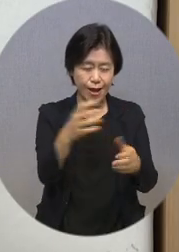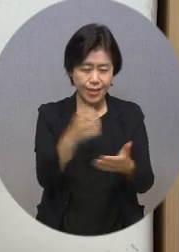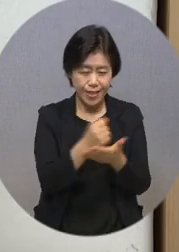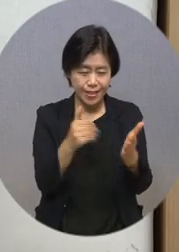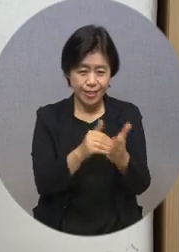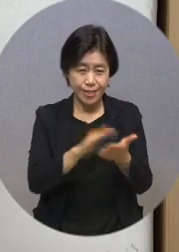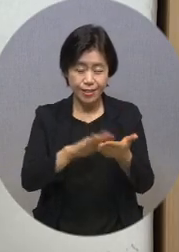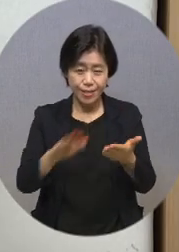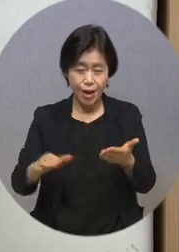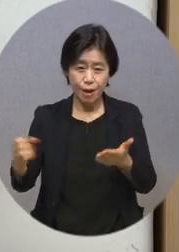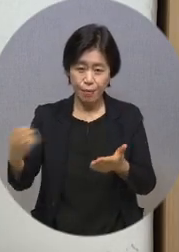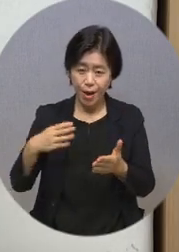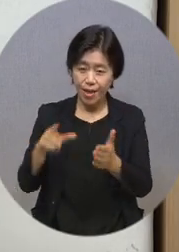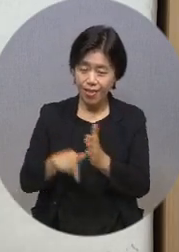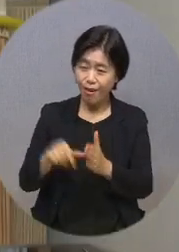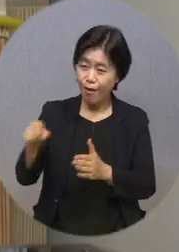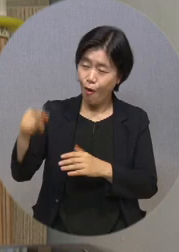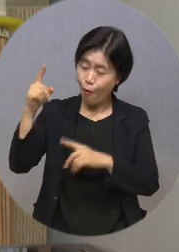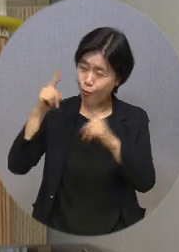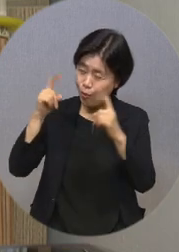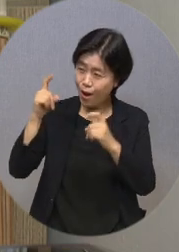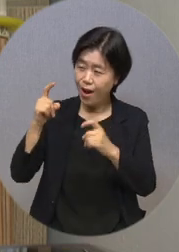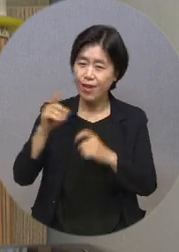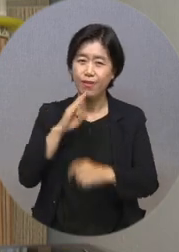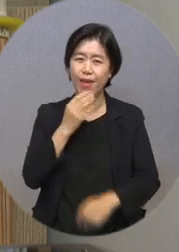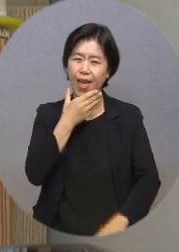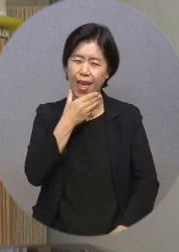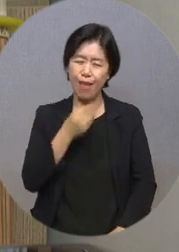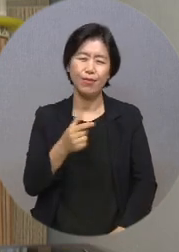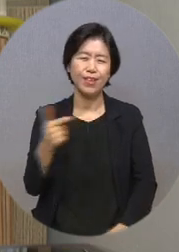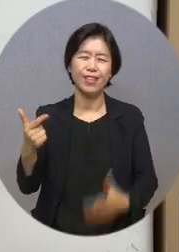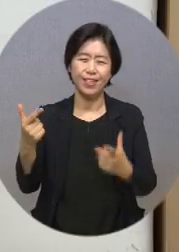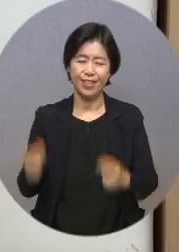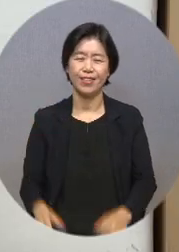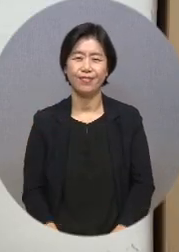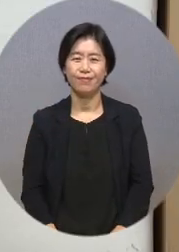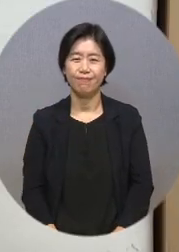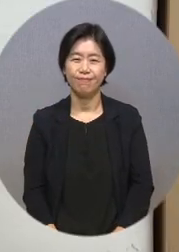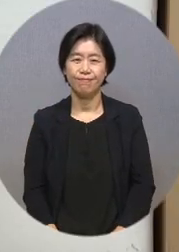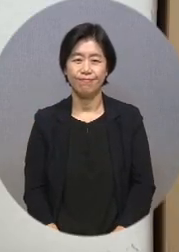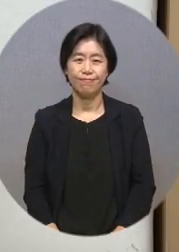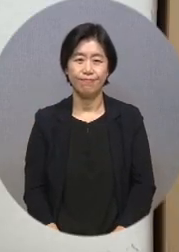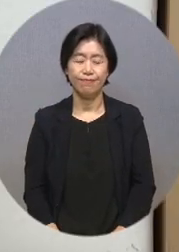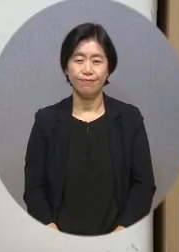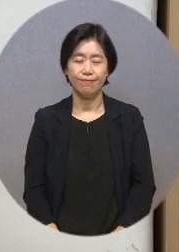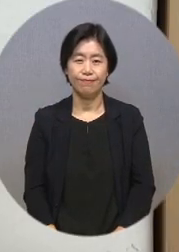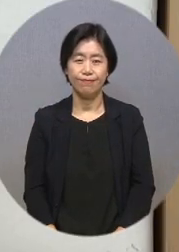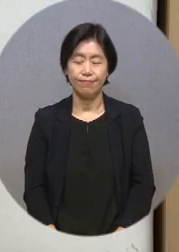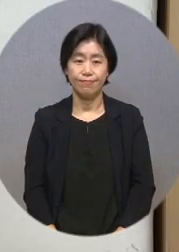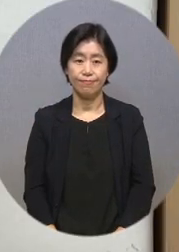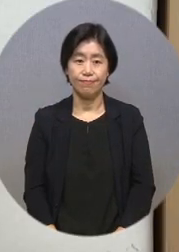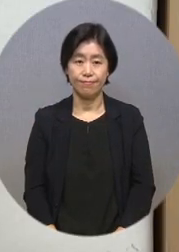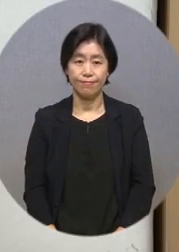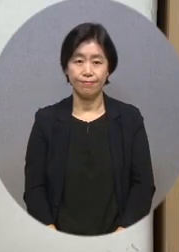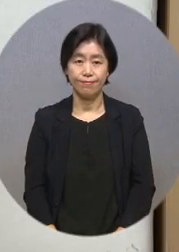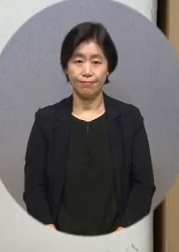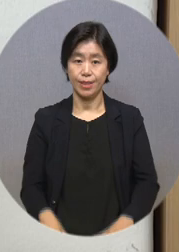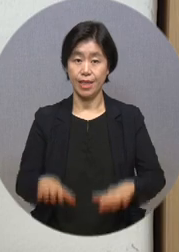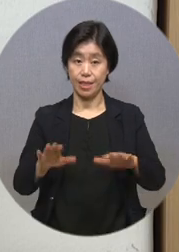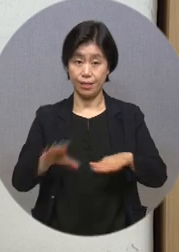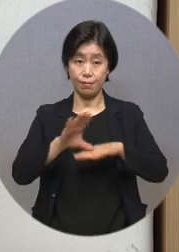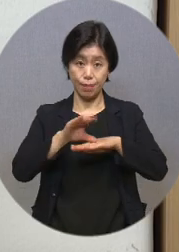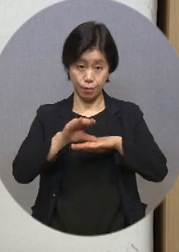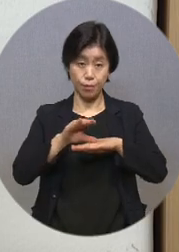보셨나요? 너무나 행복하시죠? 정말 즐겁게 일하시고 계십니다. 저희가 이렇게 방송을